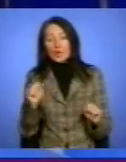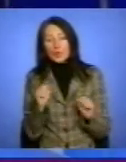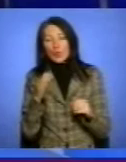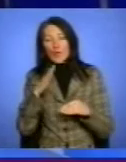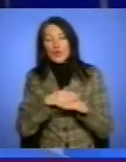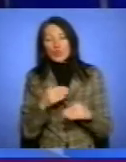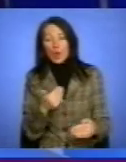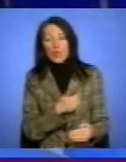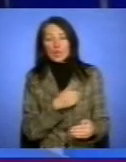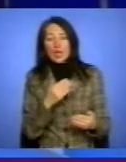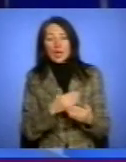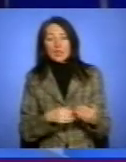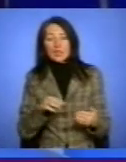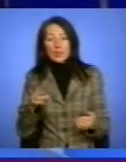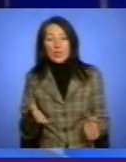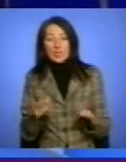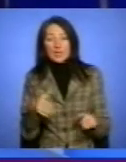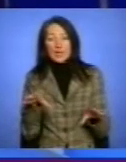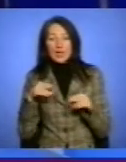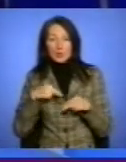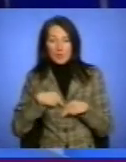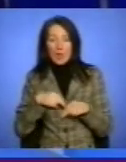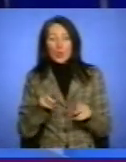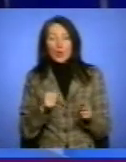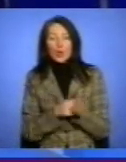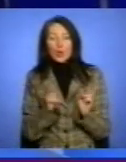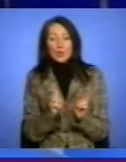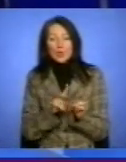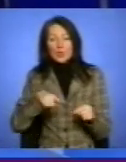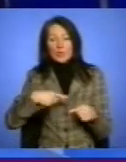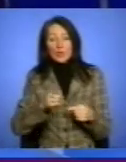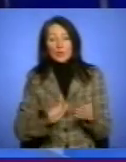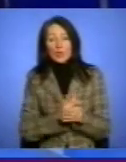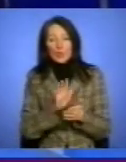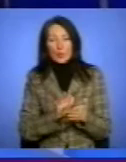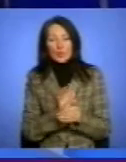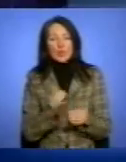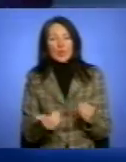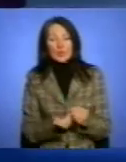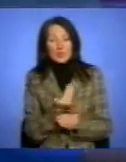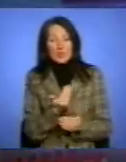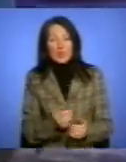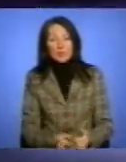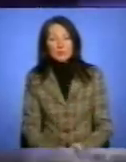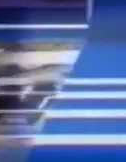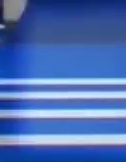бажає вам канал ТТБ. Залишайтеся разом з нами і до зустрічі у наступних випусках «Вістей».